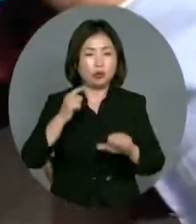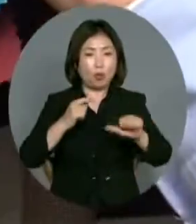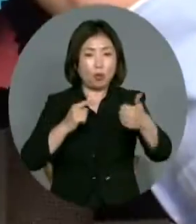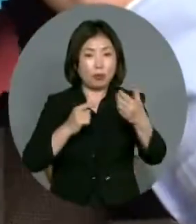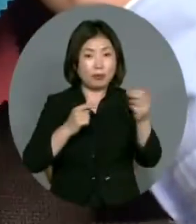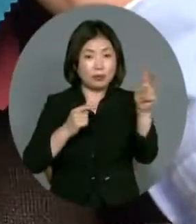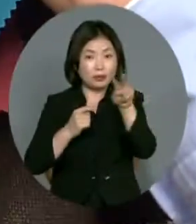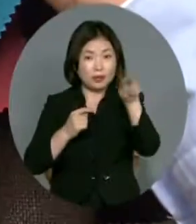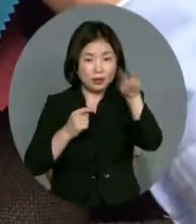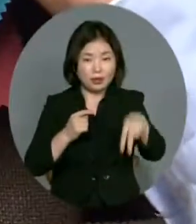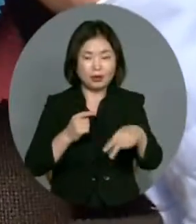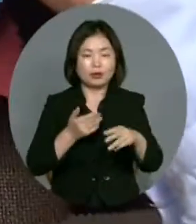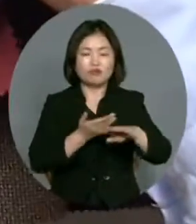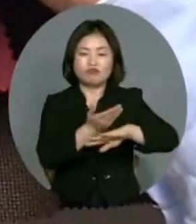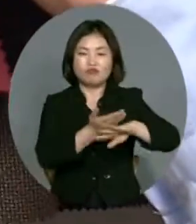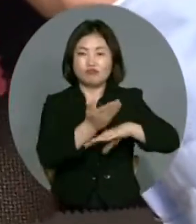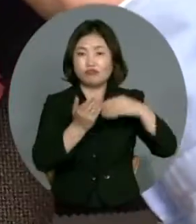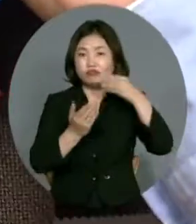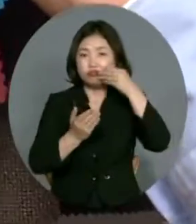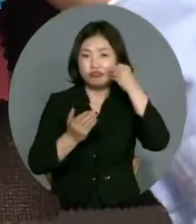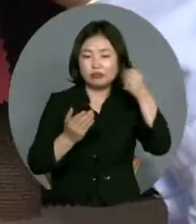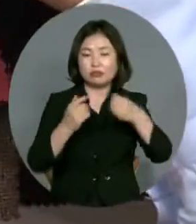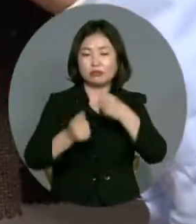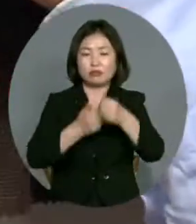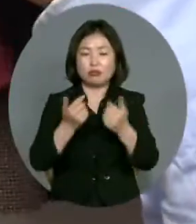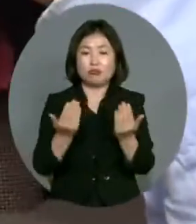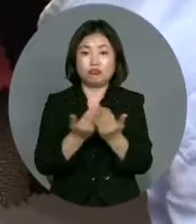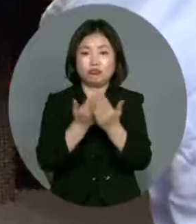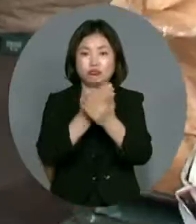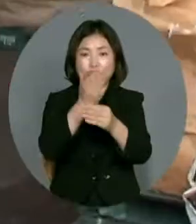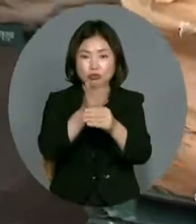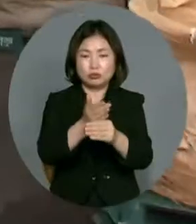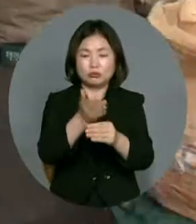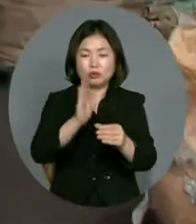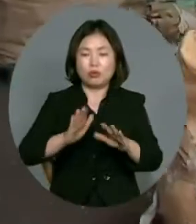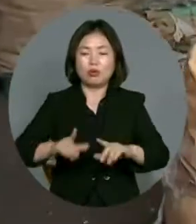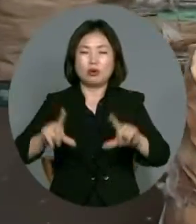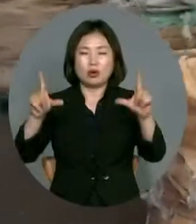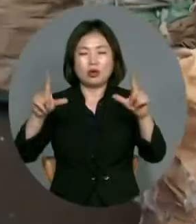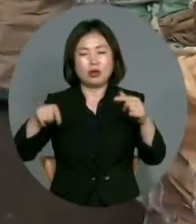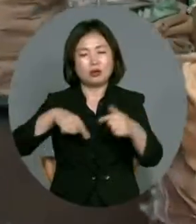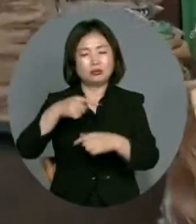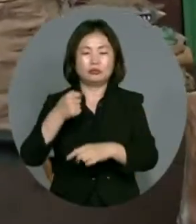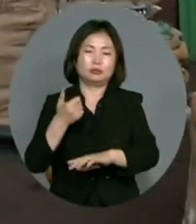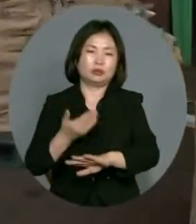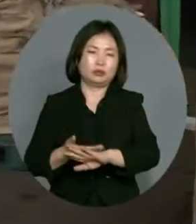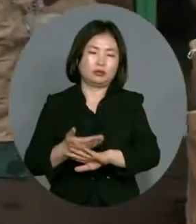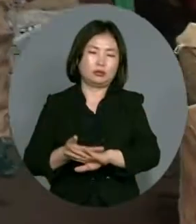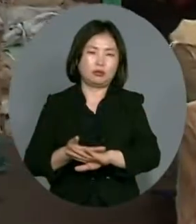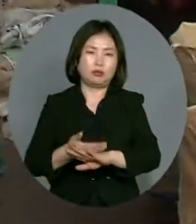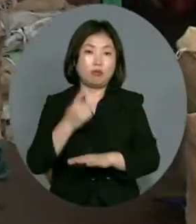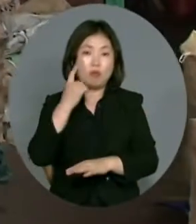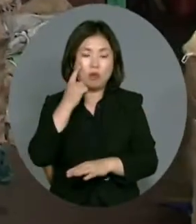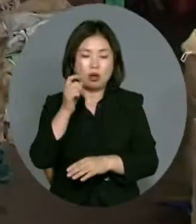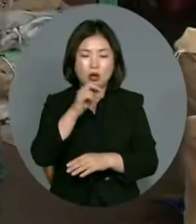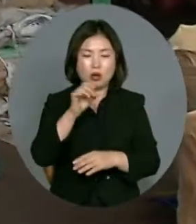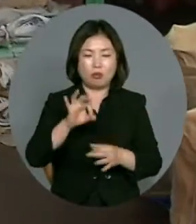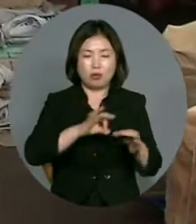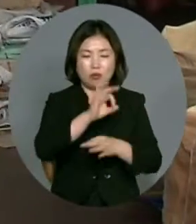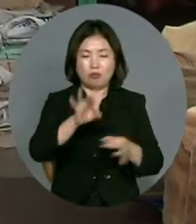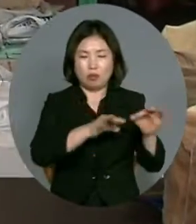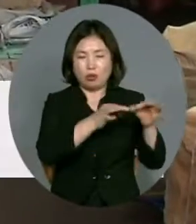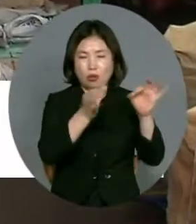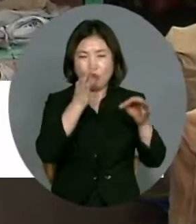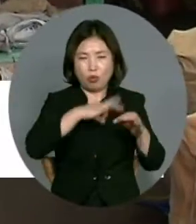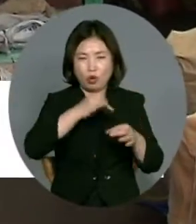500만 달러어치 제품을 수출하는 등 해마다 성장하고 있지만 올해는 사정이 다릅니다. 환율 상승 효과를